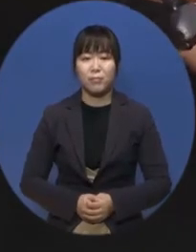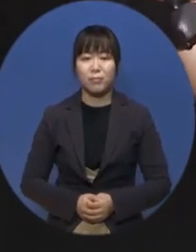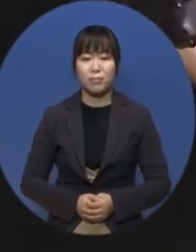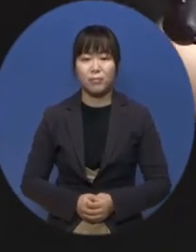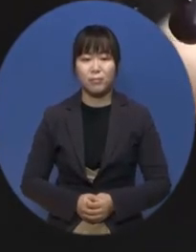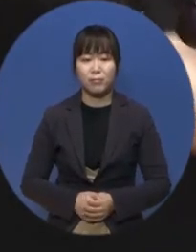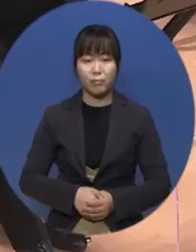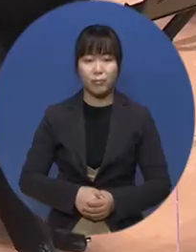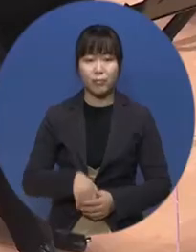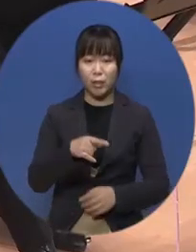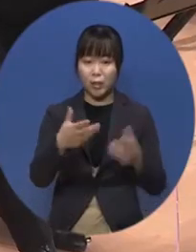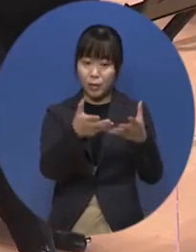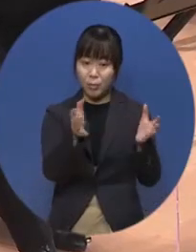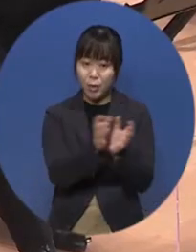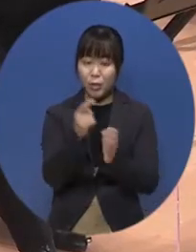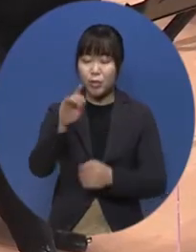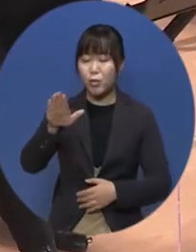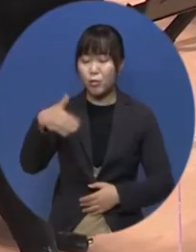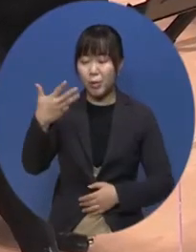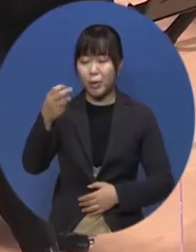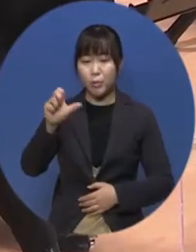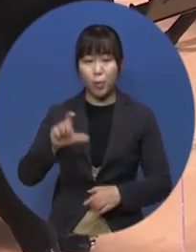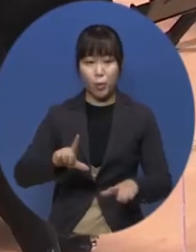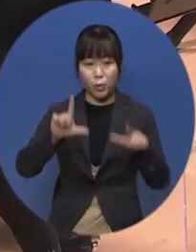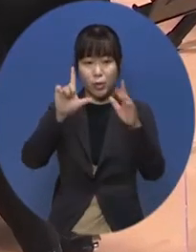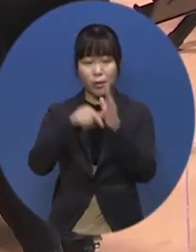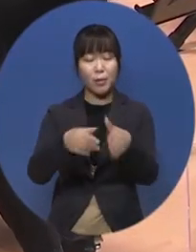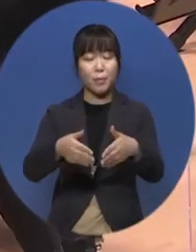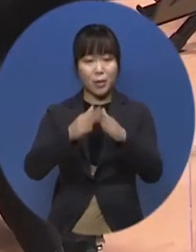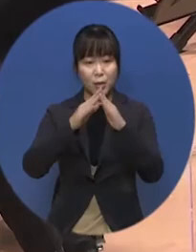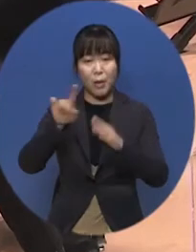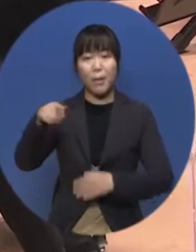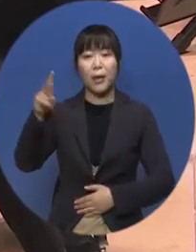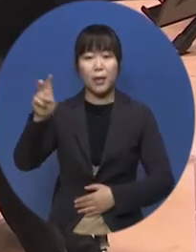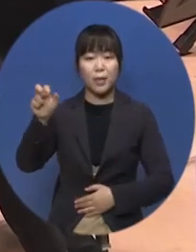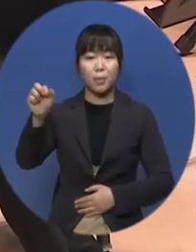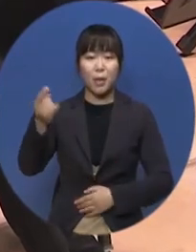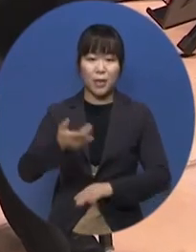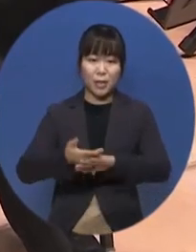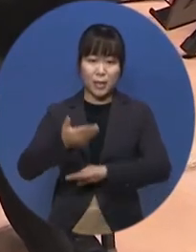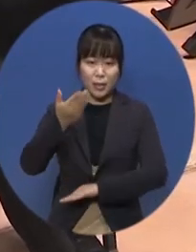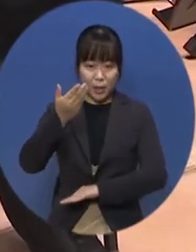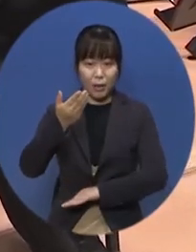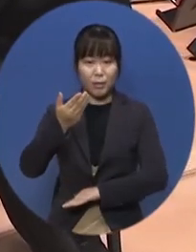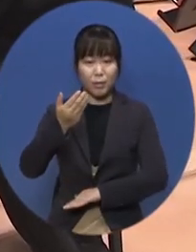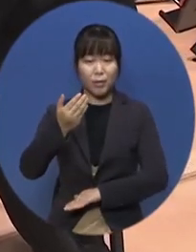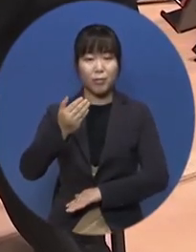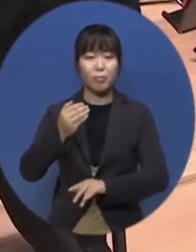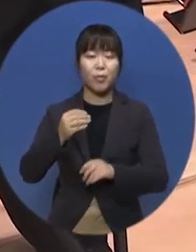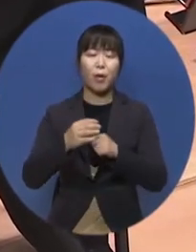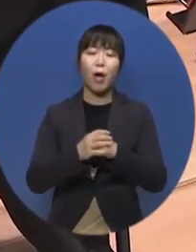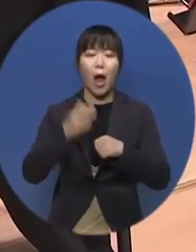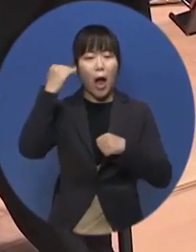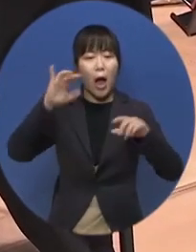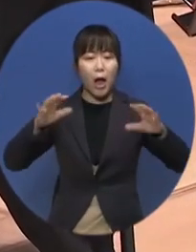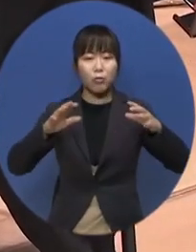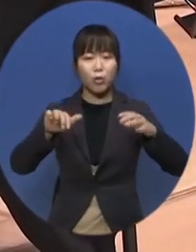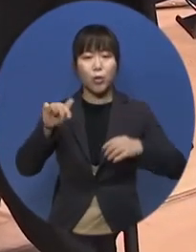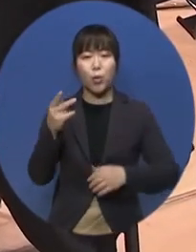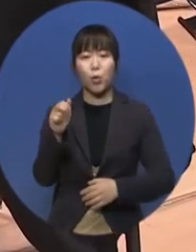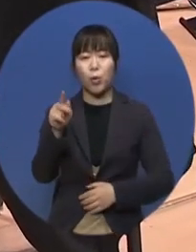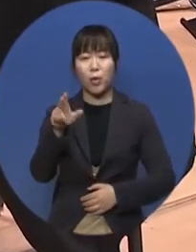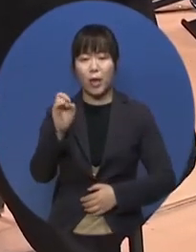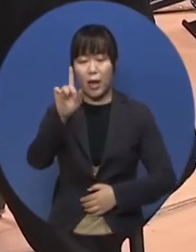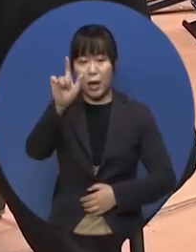코리안 심포니 오케스트라 는 1985년 창단되어 120회 이상 연주하며 국내 교양 악 역사의 한 축을